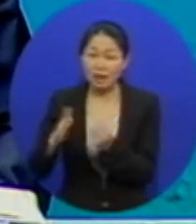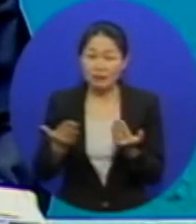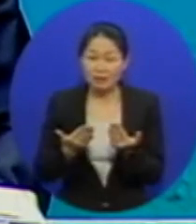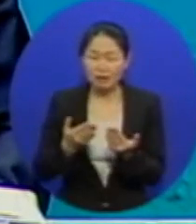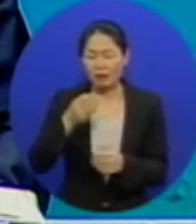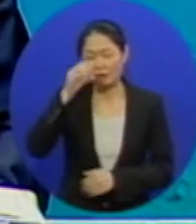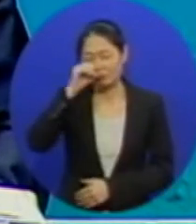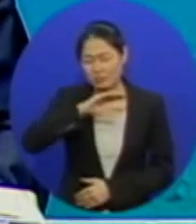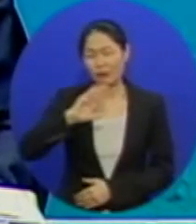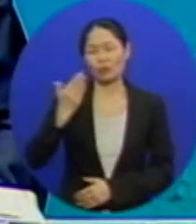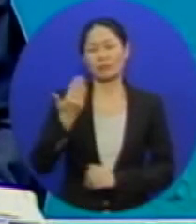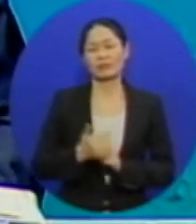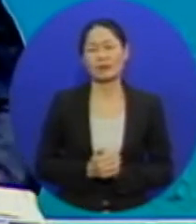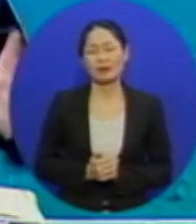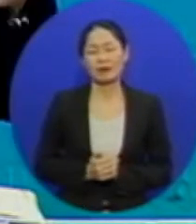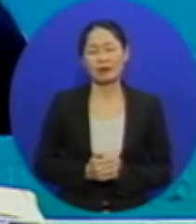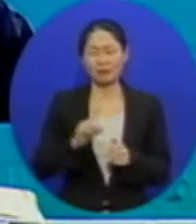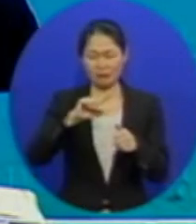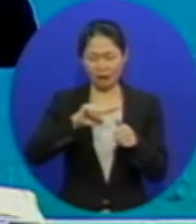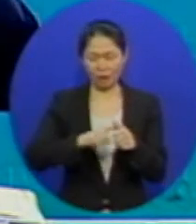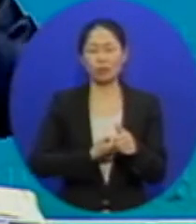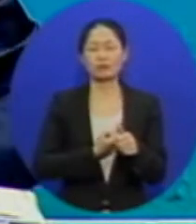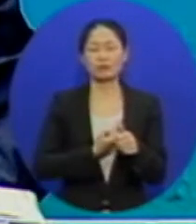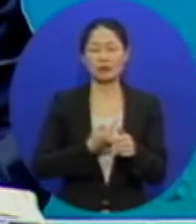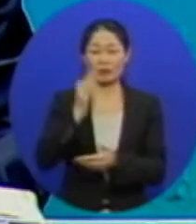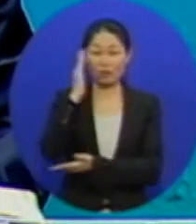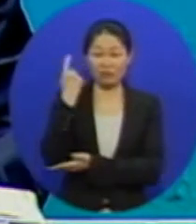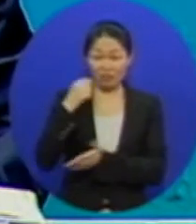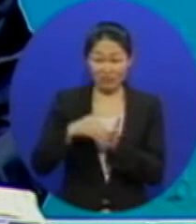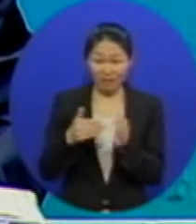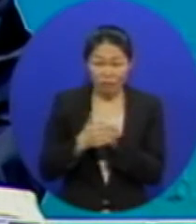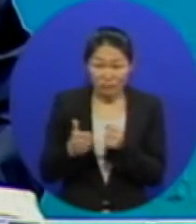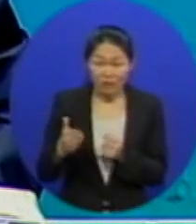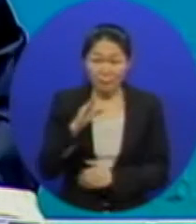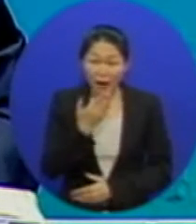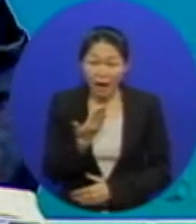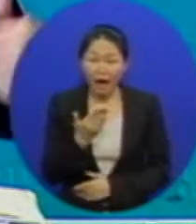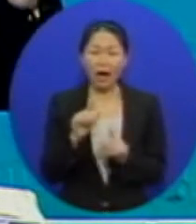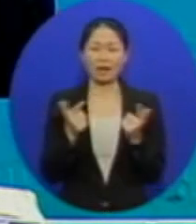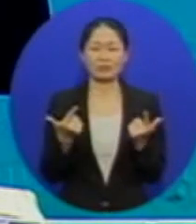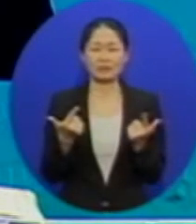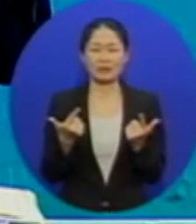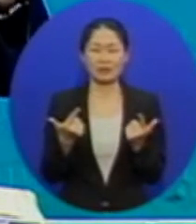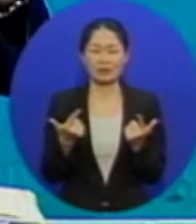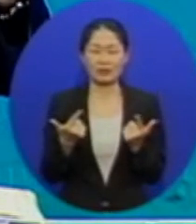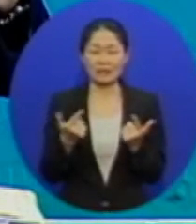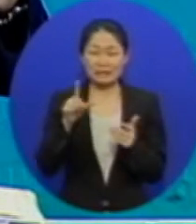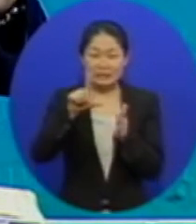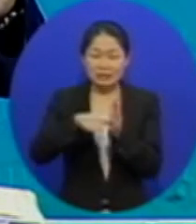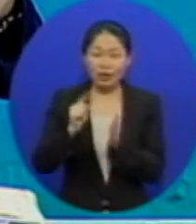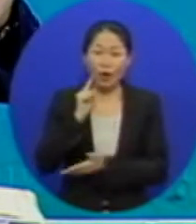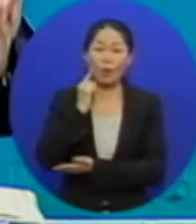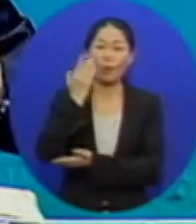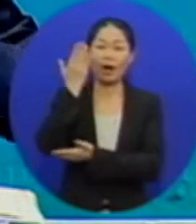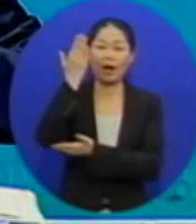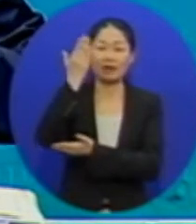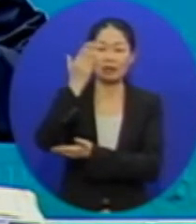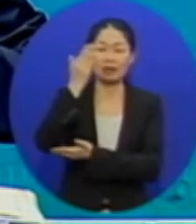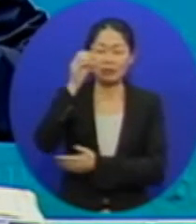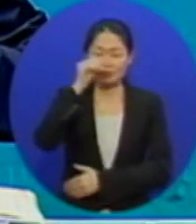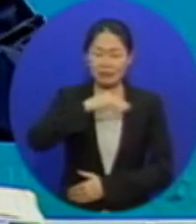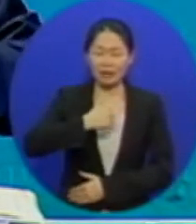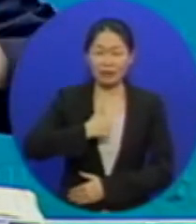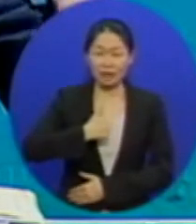된다니까 설교 듣고 되는게 아니에요 그 십자가의 그 영광이 그냥